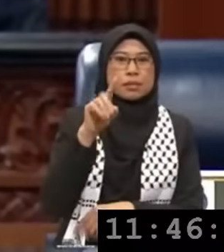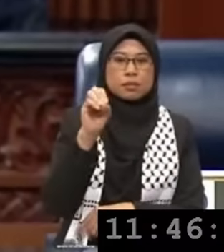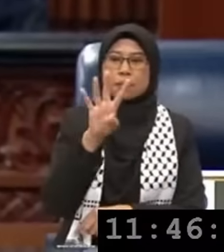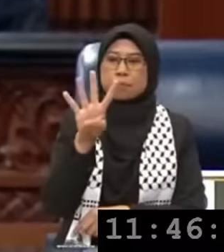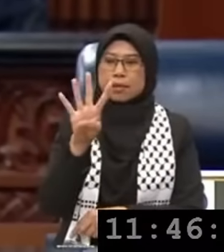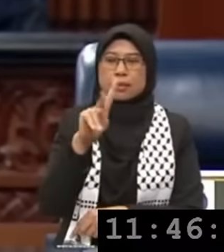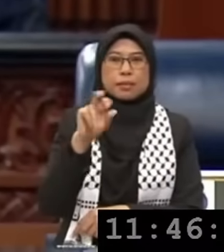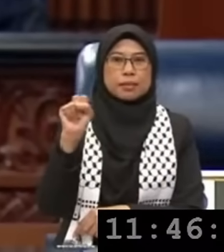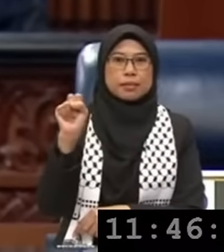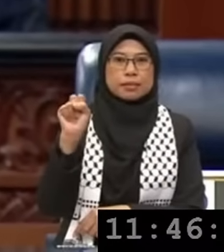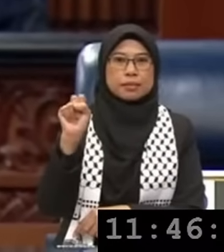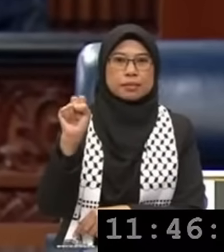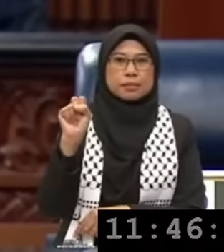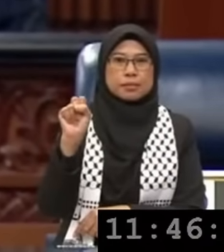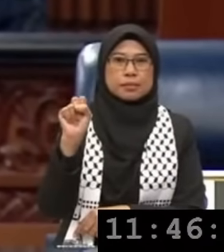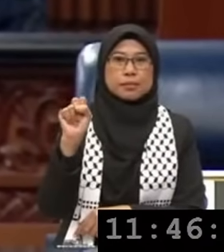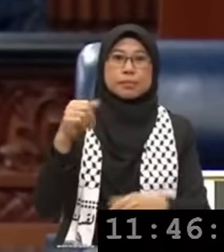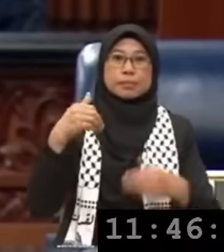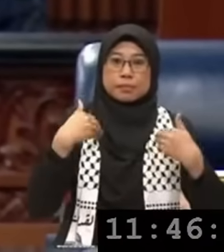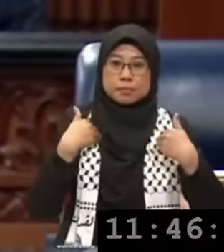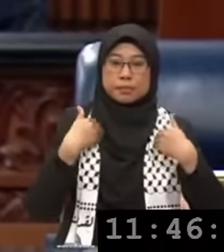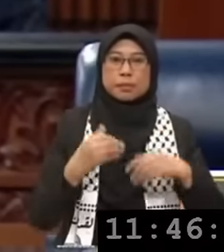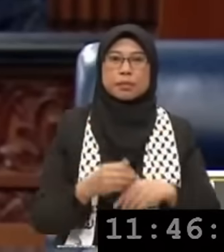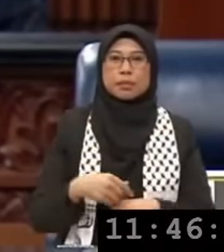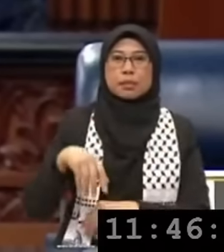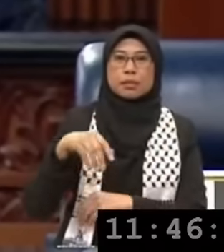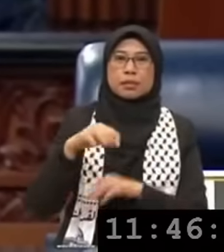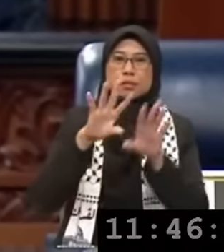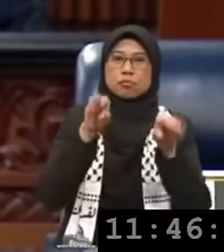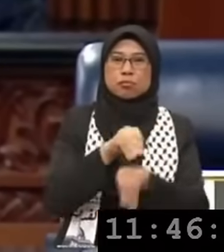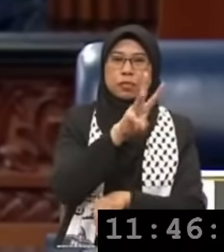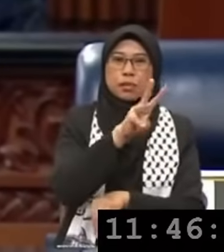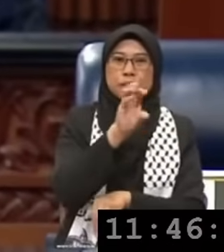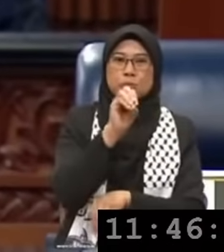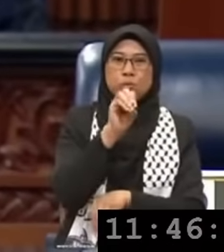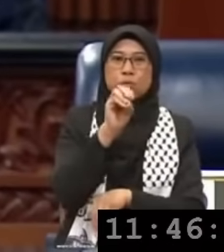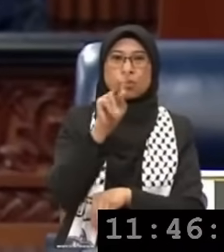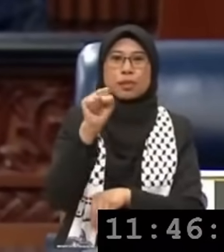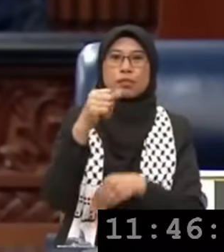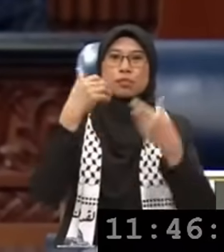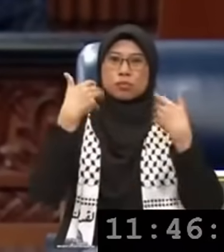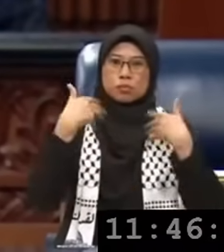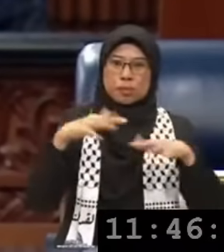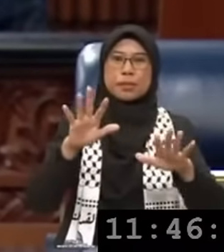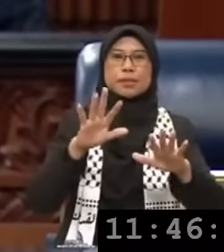kes yang ada 60 kes telah selesai